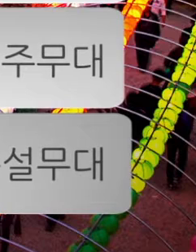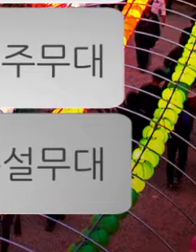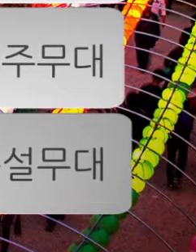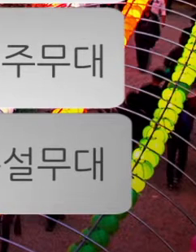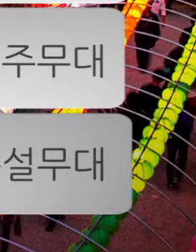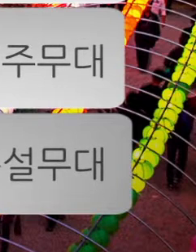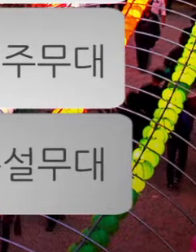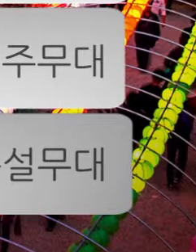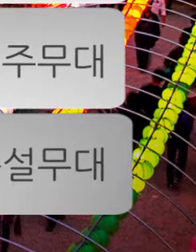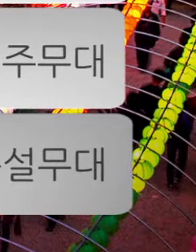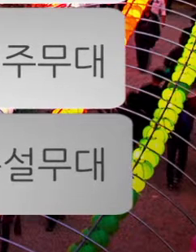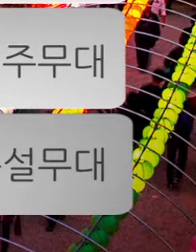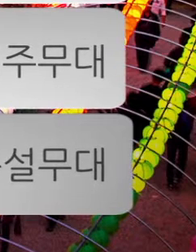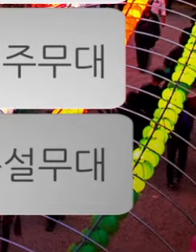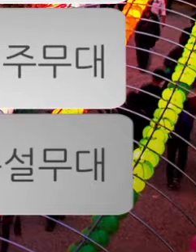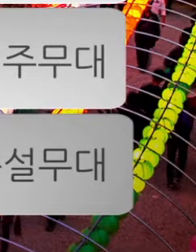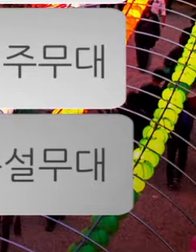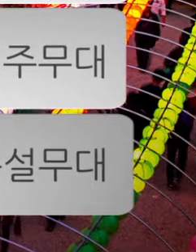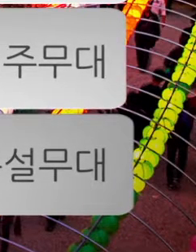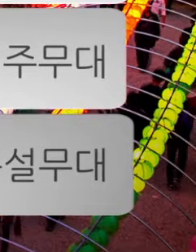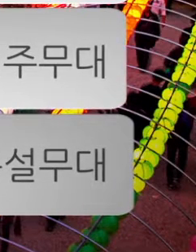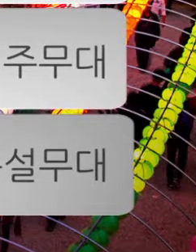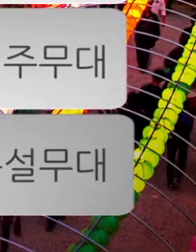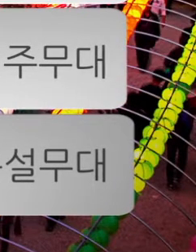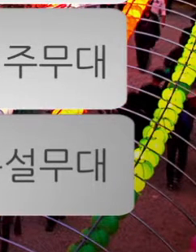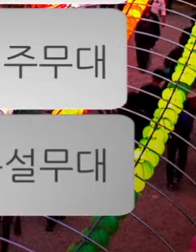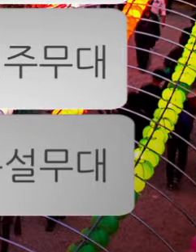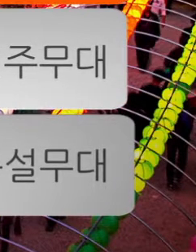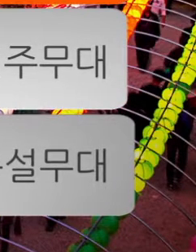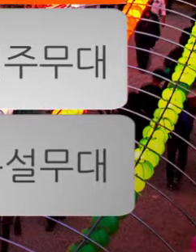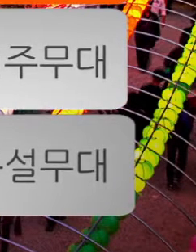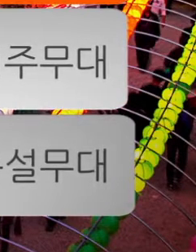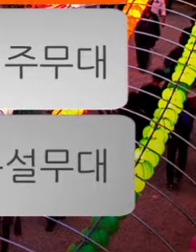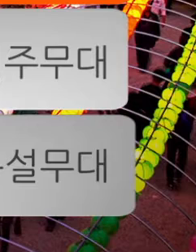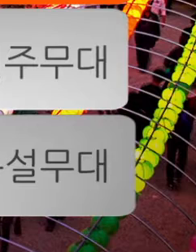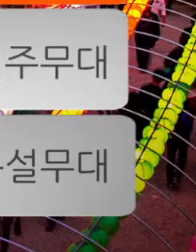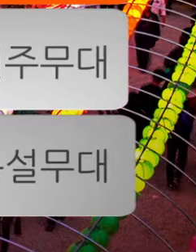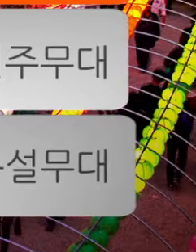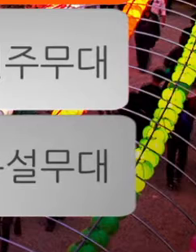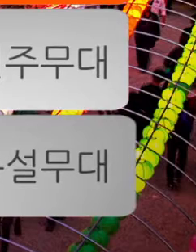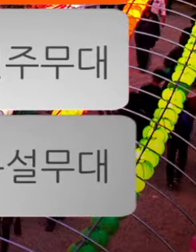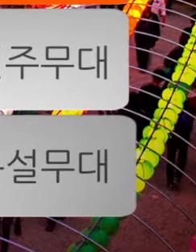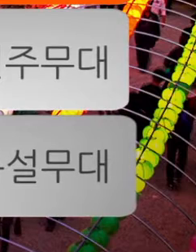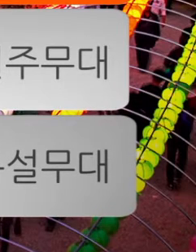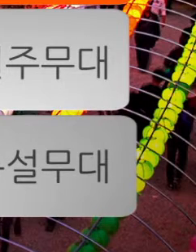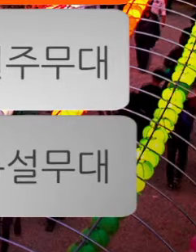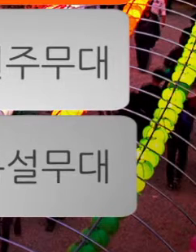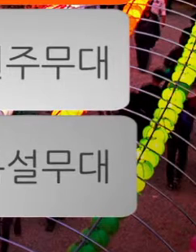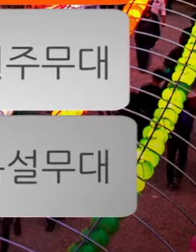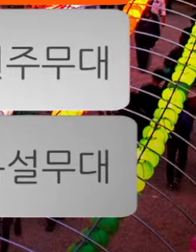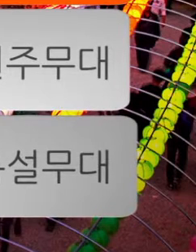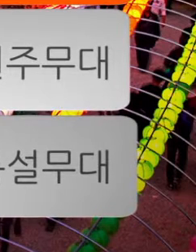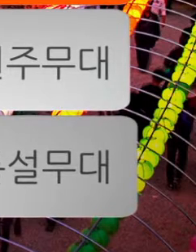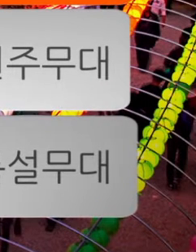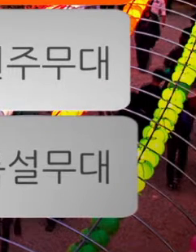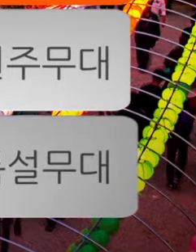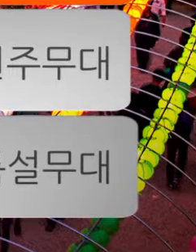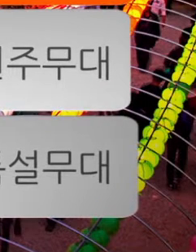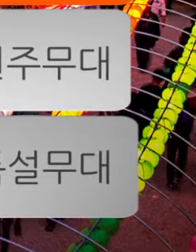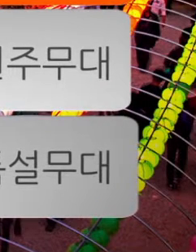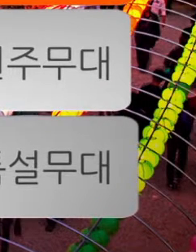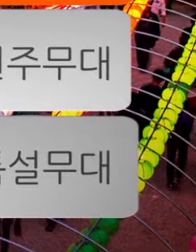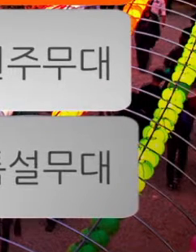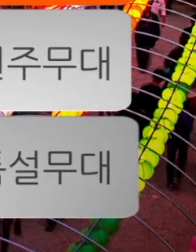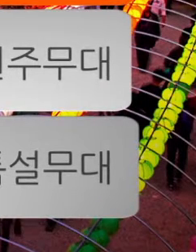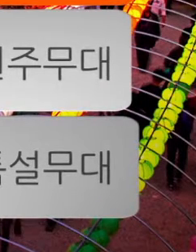10시에는 공주대박물관에서 국제학술대회가 진행됩니다. 오후 4시 공주문예회관에서 어린이 창극 대왕무령